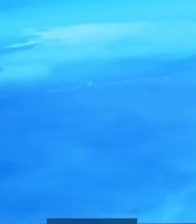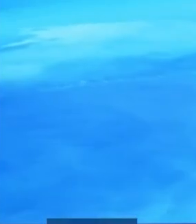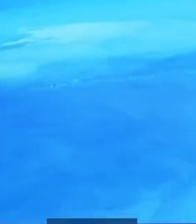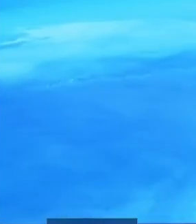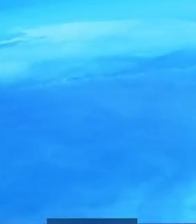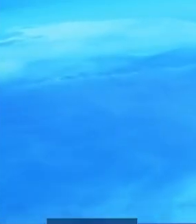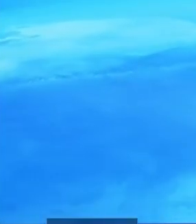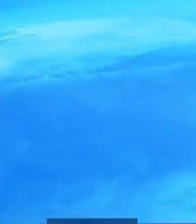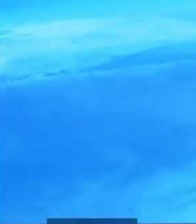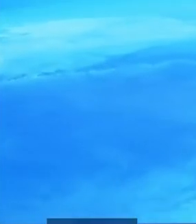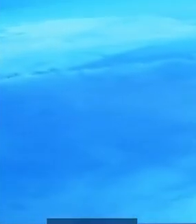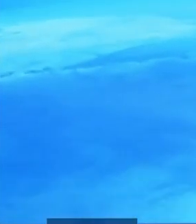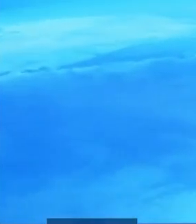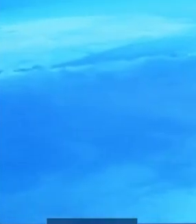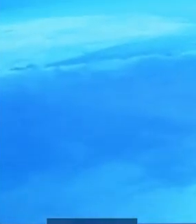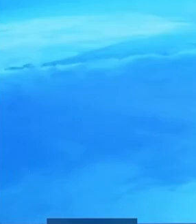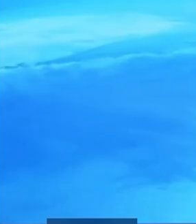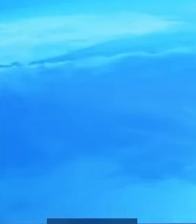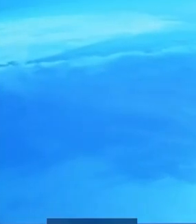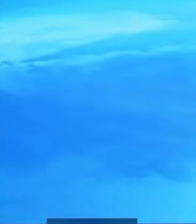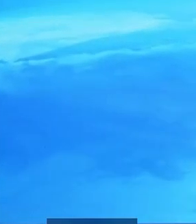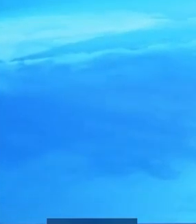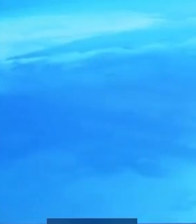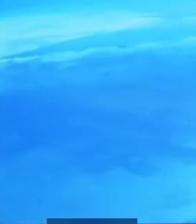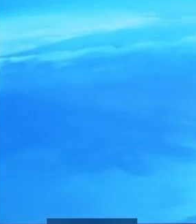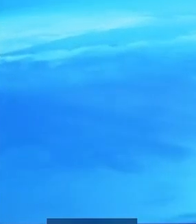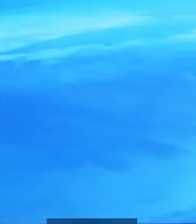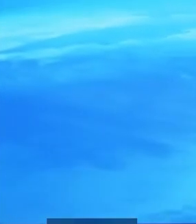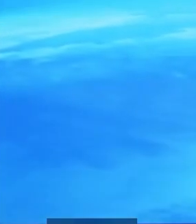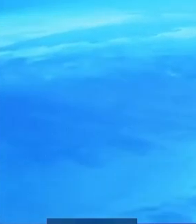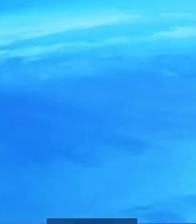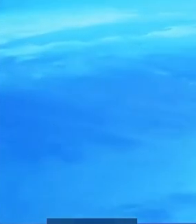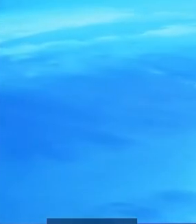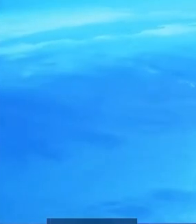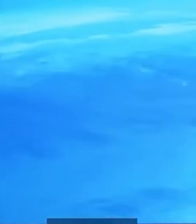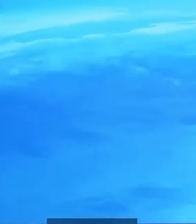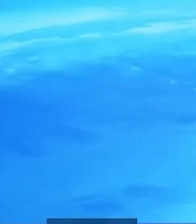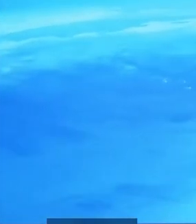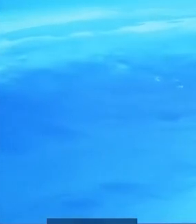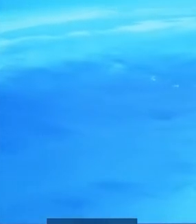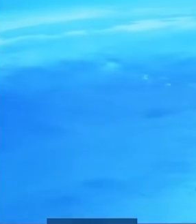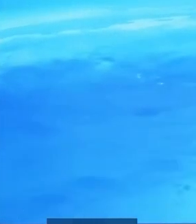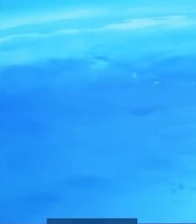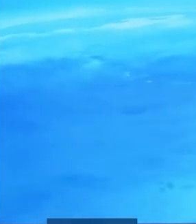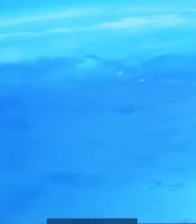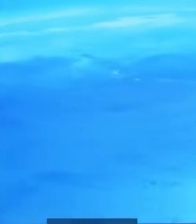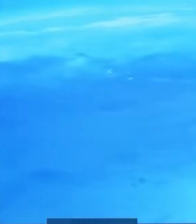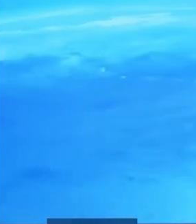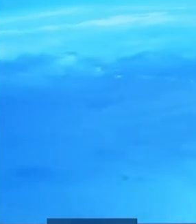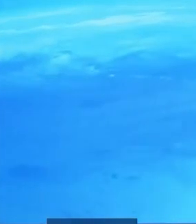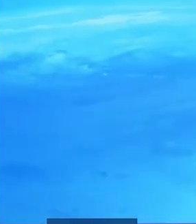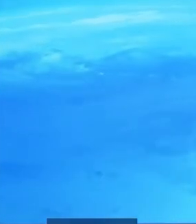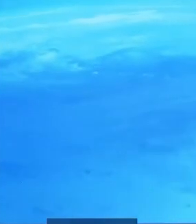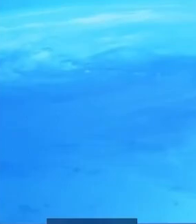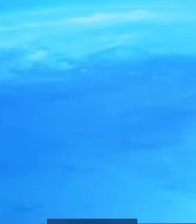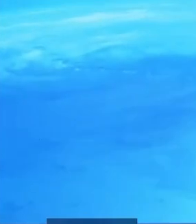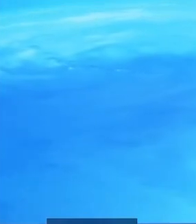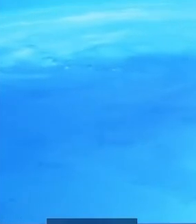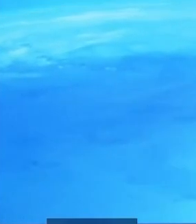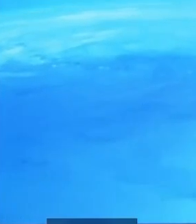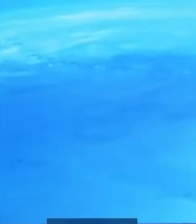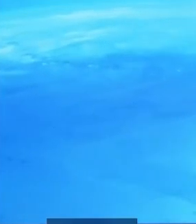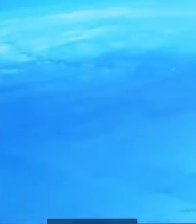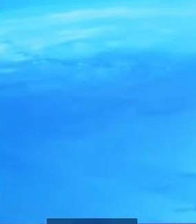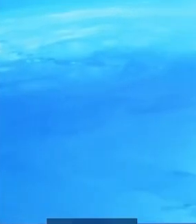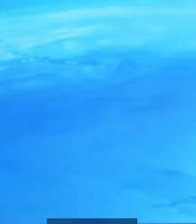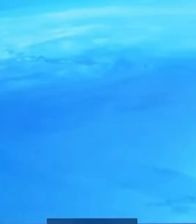Këshillit Kombëtar Shqiptar të Luginës, po qëndrojnë për disa ditë disa media kosovare. Ata kanë përcjellur nga afër